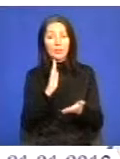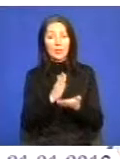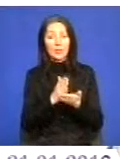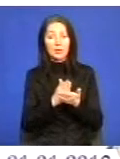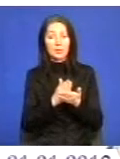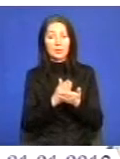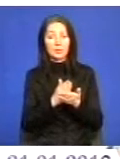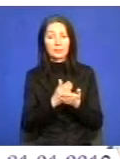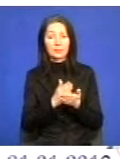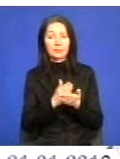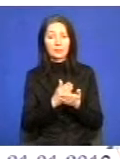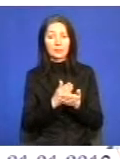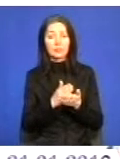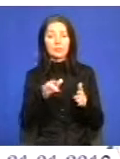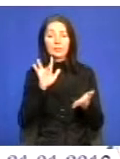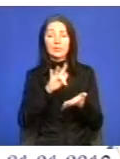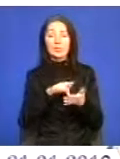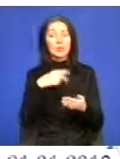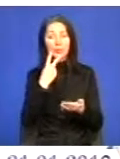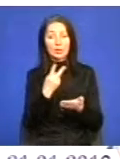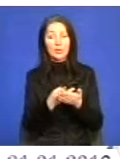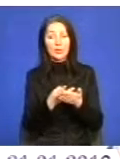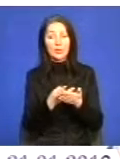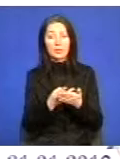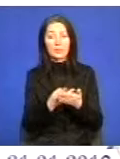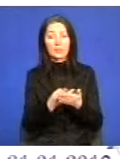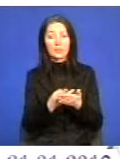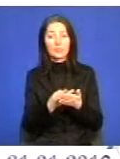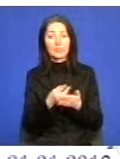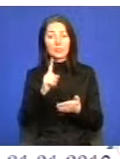мають місто Тернопіль